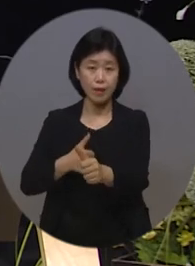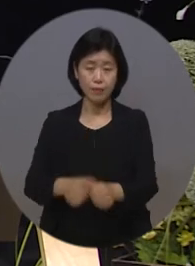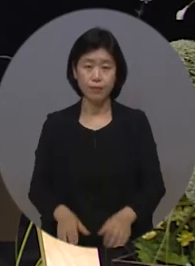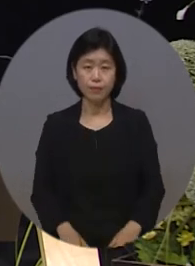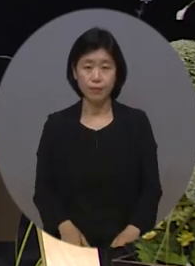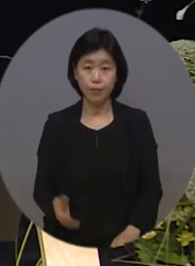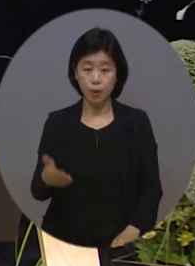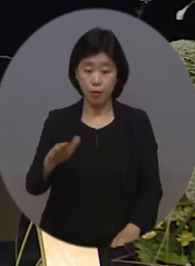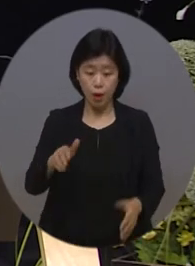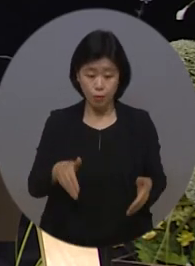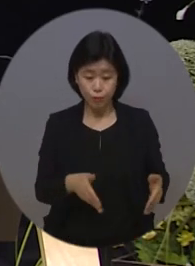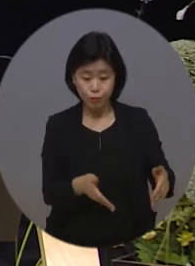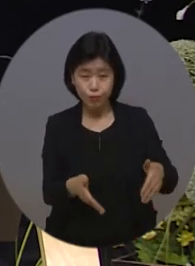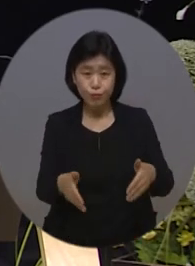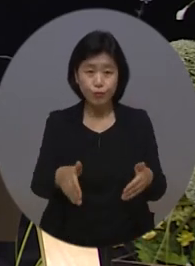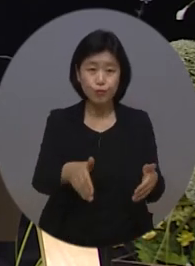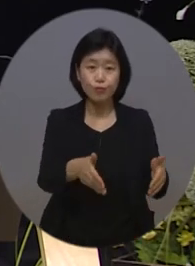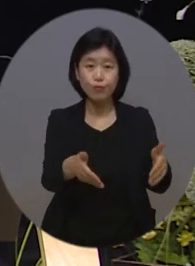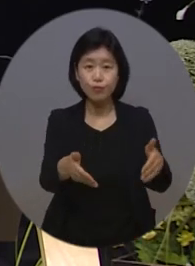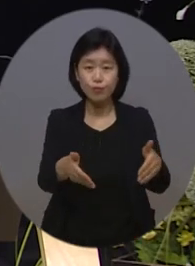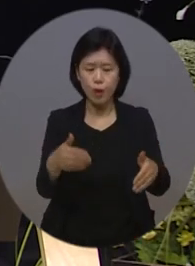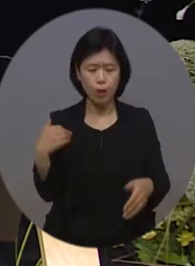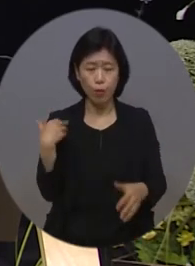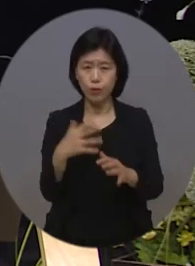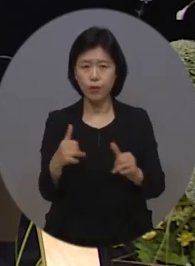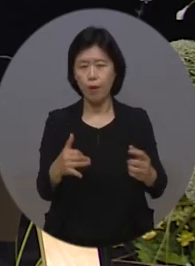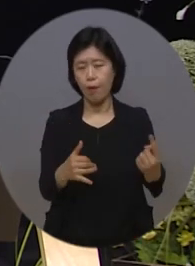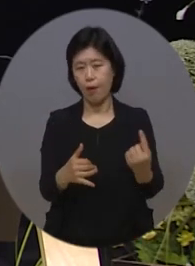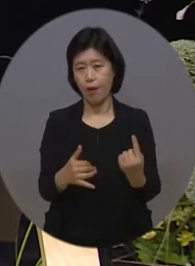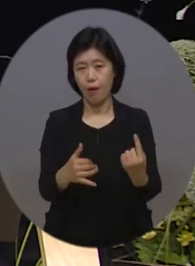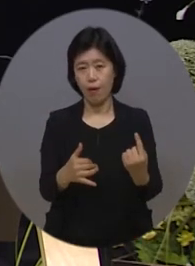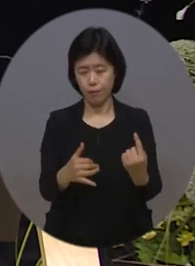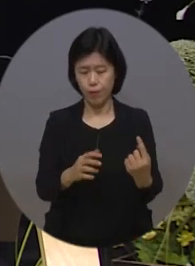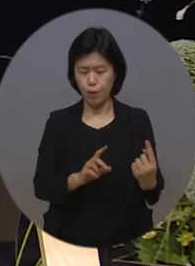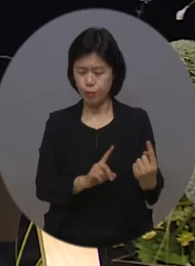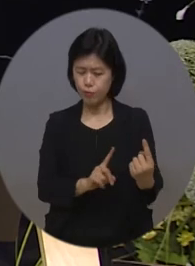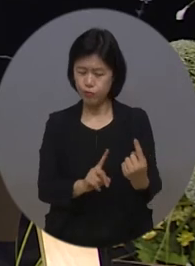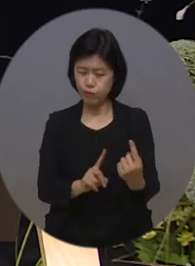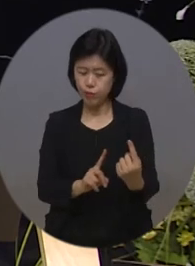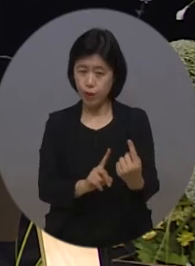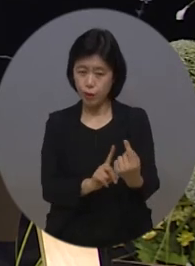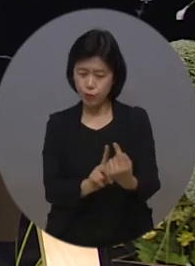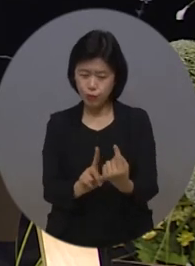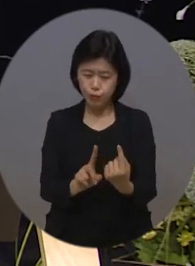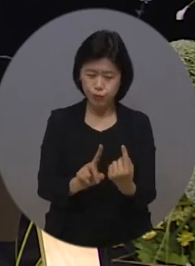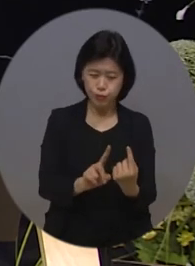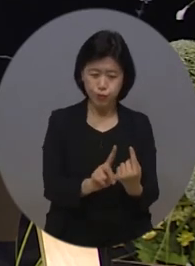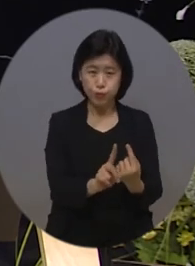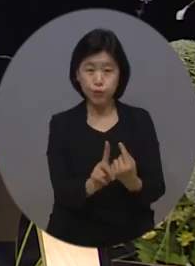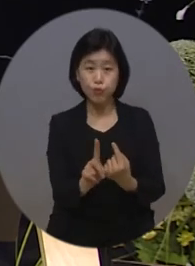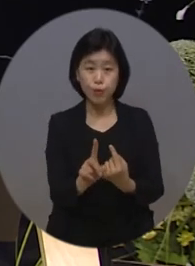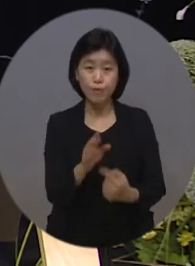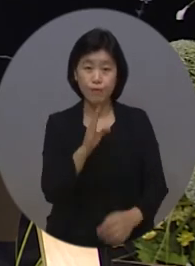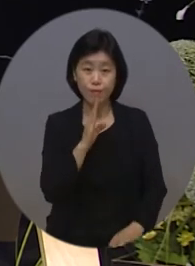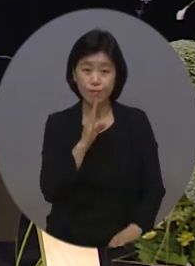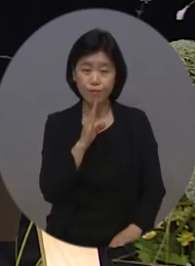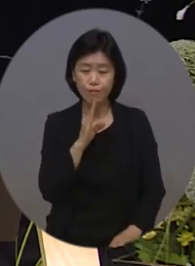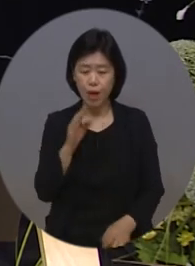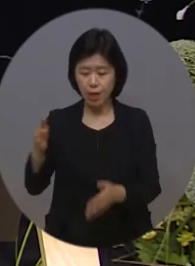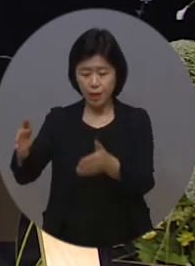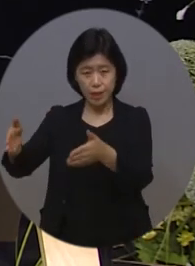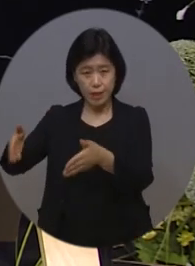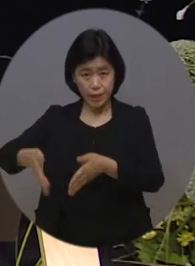굽은 길에서 모르는 사람과 스쳐 지나갑니다. 아마도 그 스침은 직선의 그것보다 조금